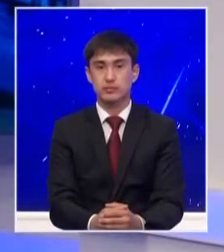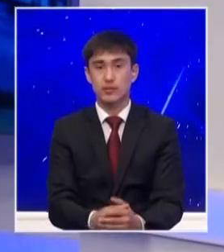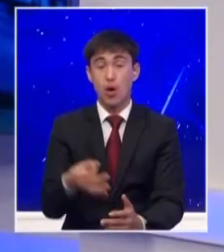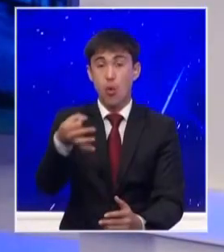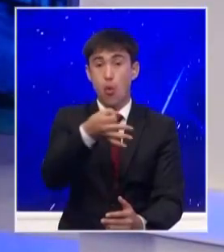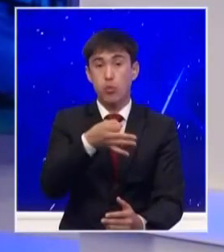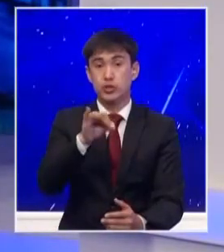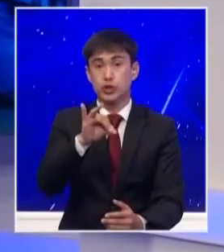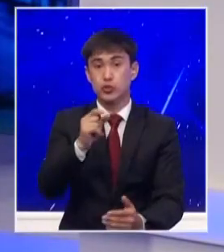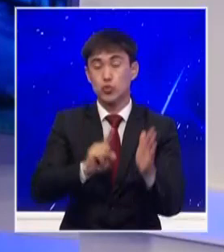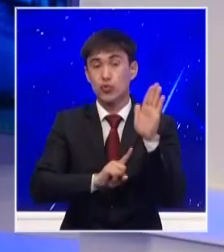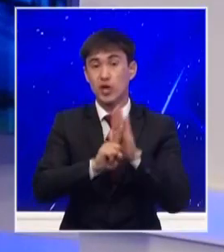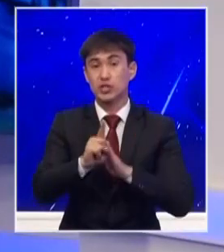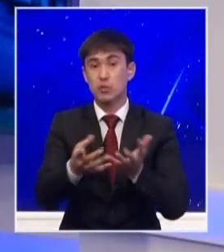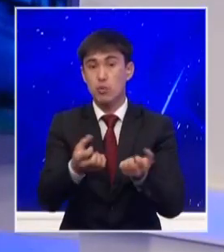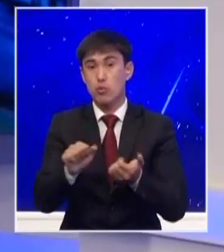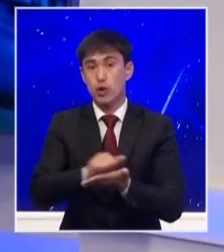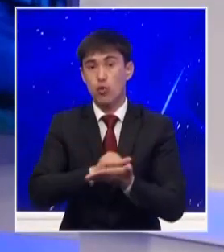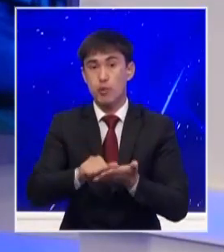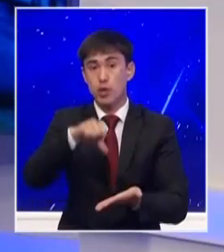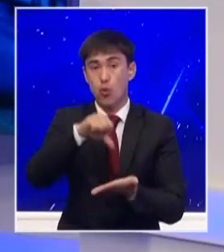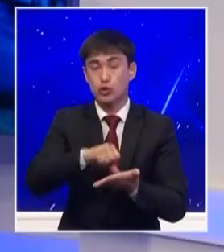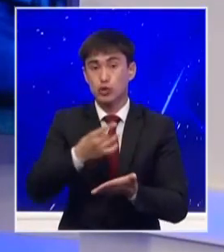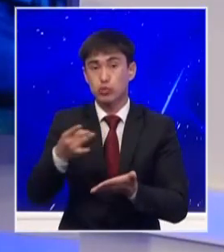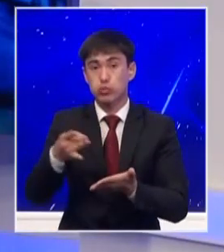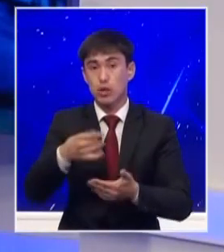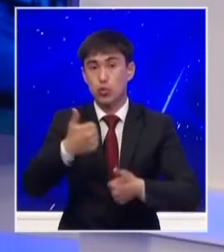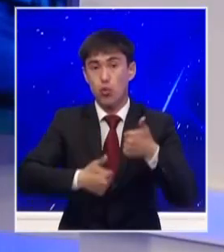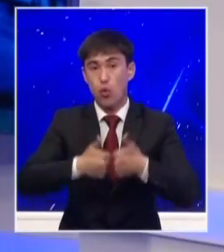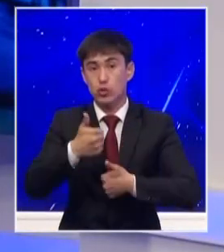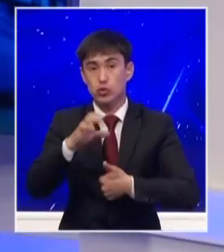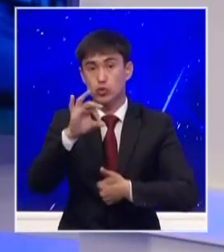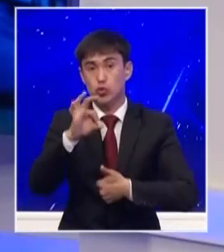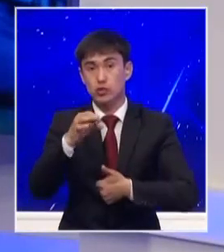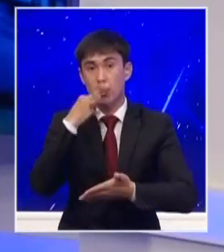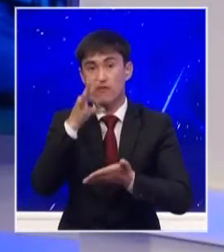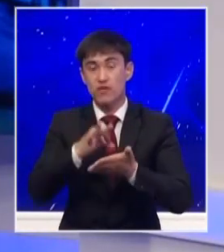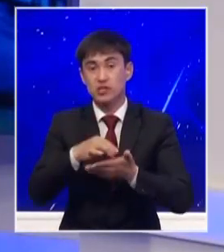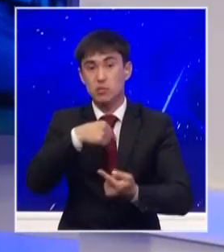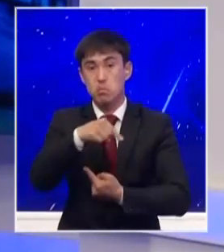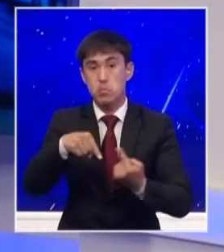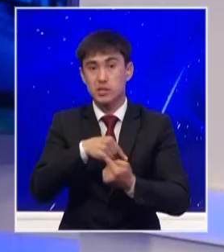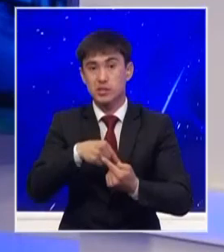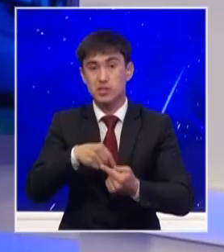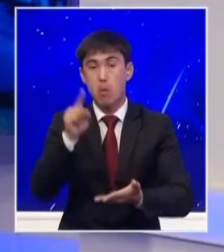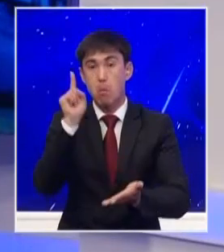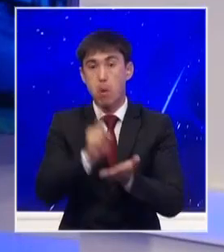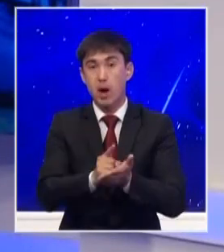В области ЖТСУ стартовал прием документов на участие в республиканском конкурсе по социальной ответственности